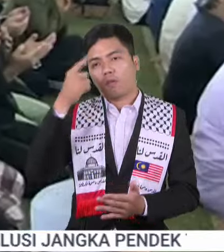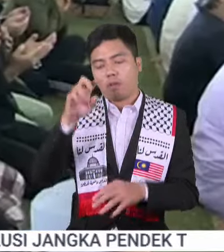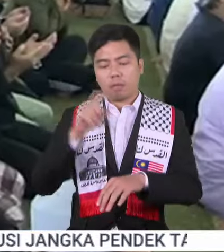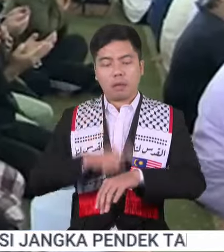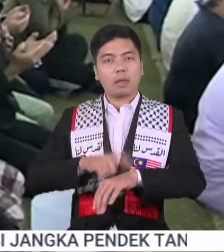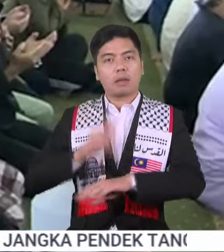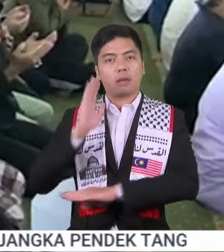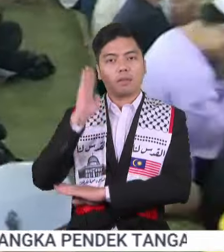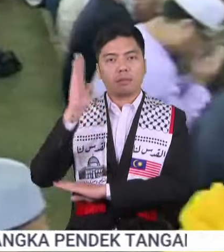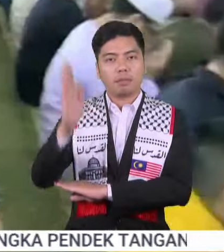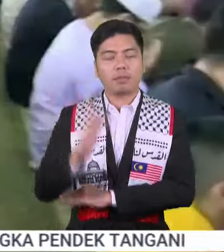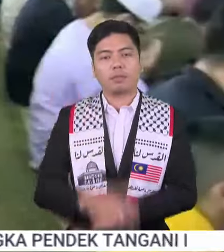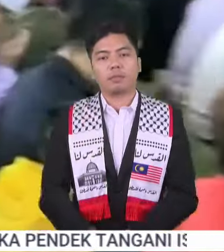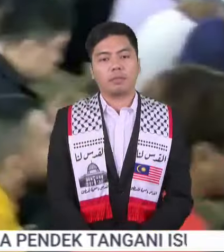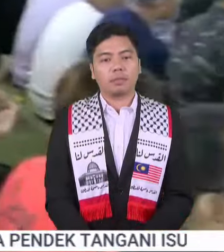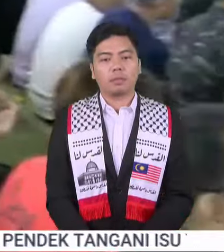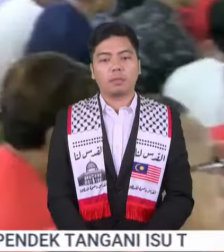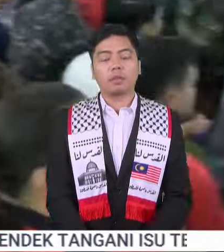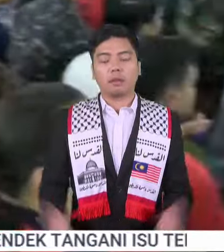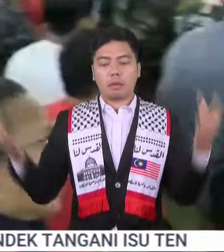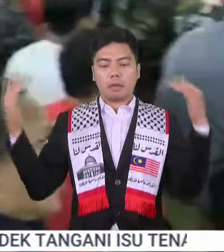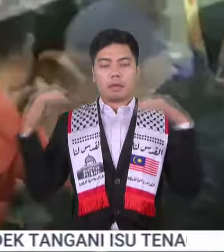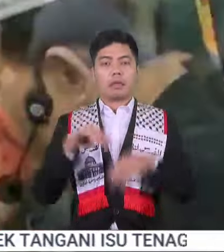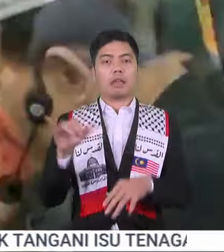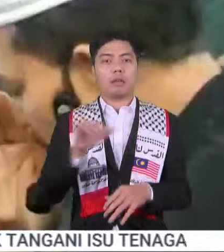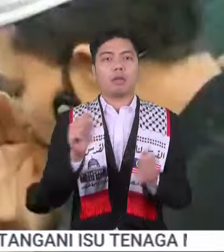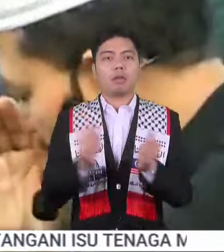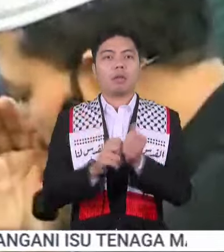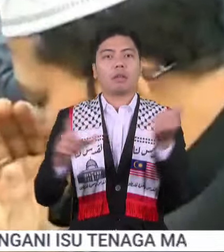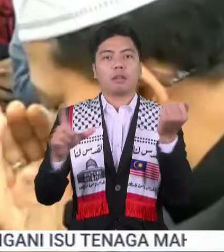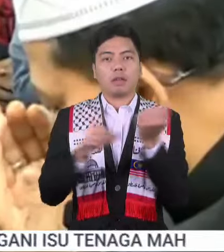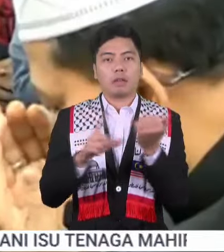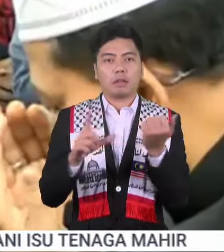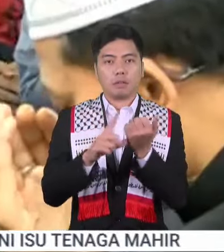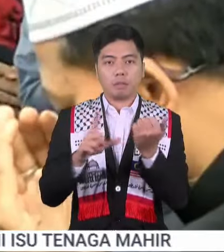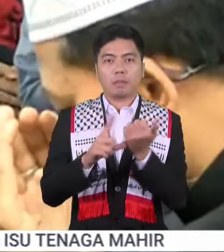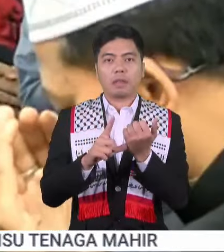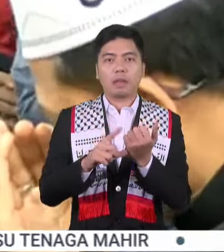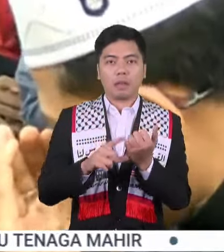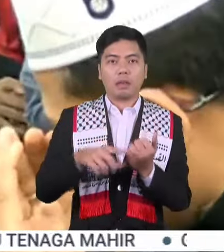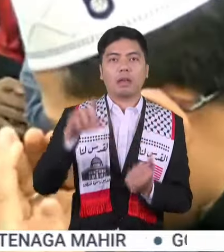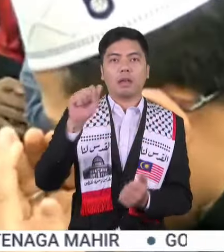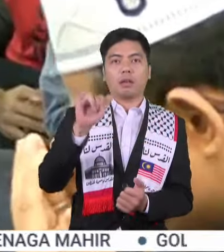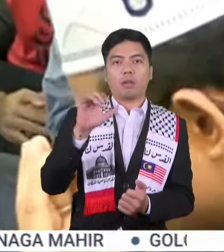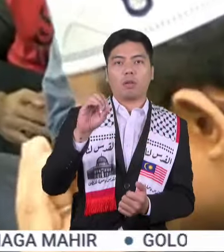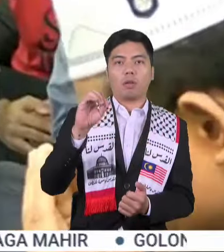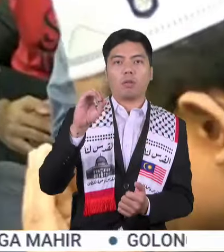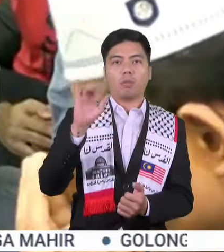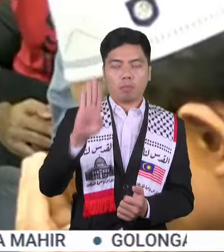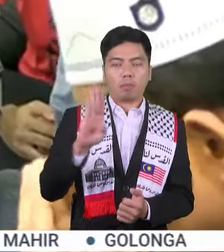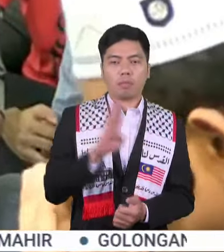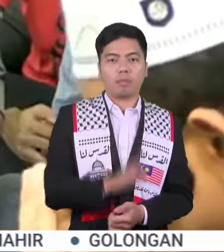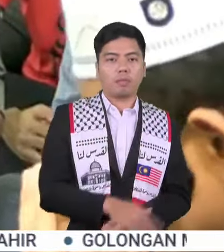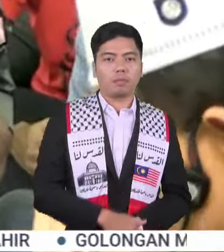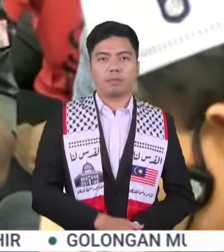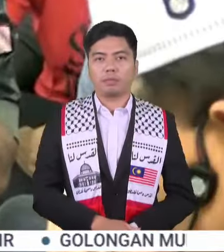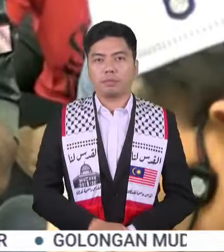datang. Hadir sama Timbalan Ketua Polis Negara Tan Sri Ayub Han, Maiden Picik.